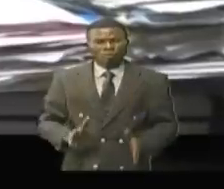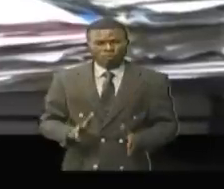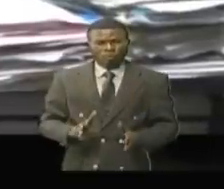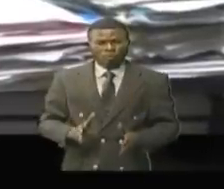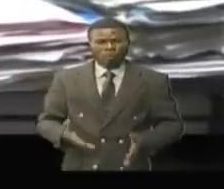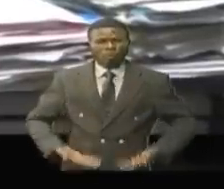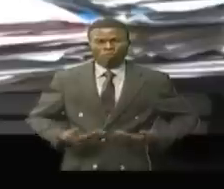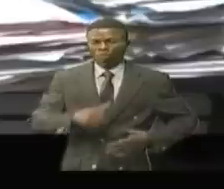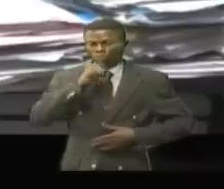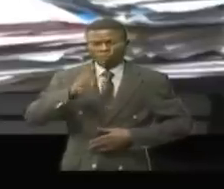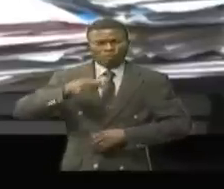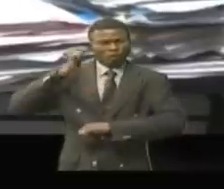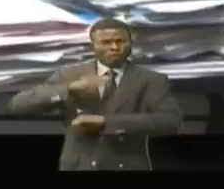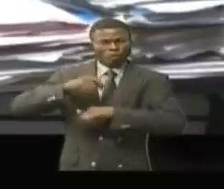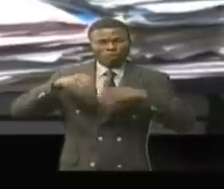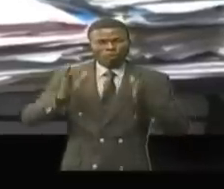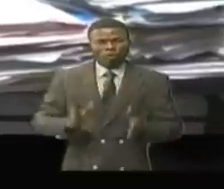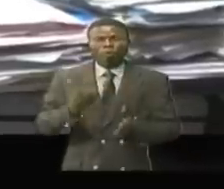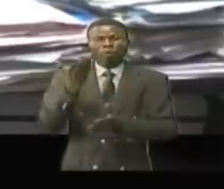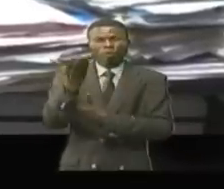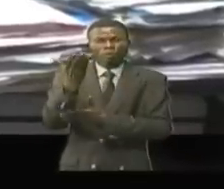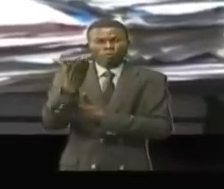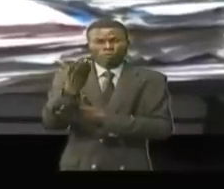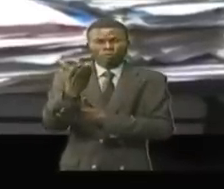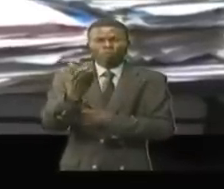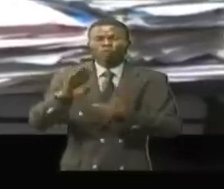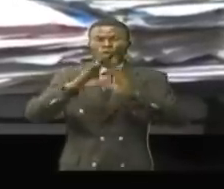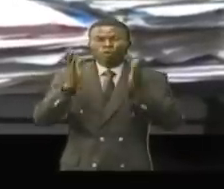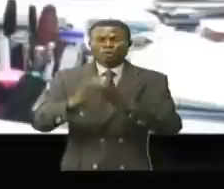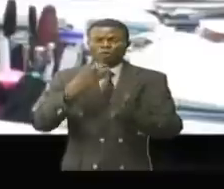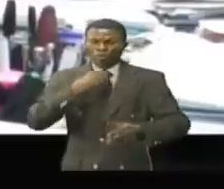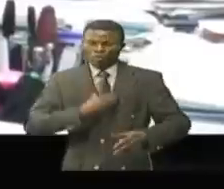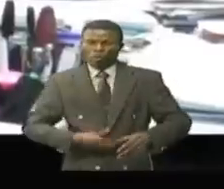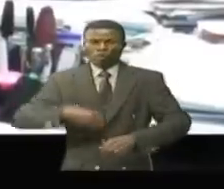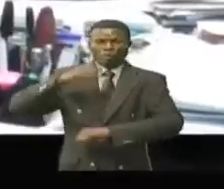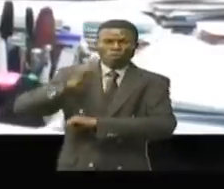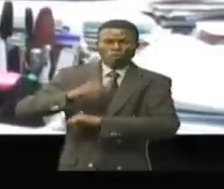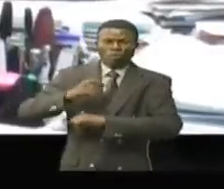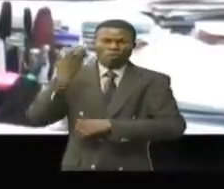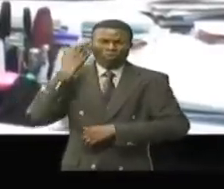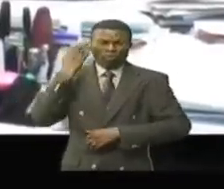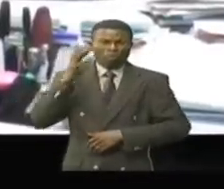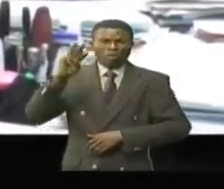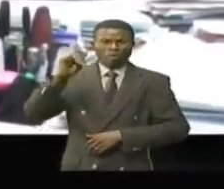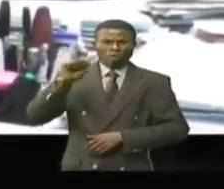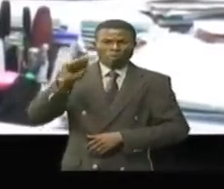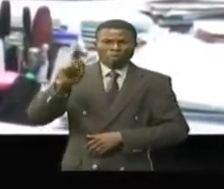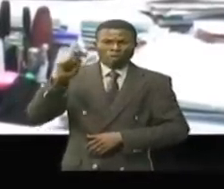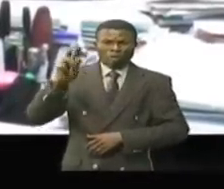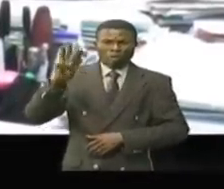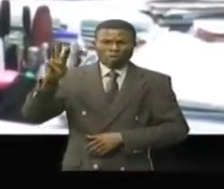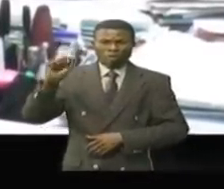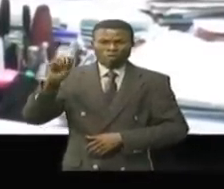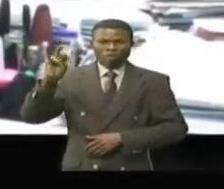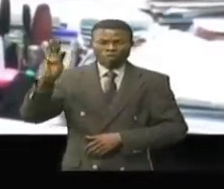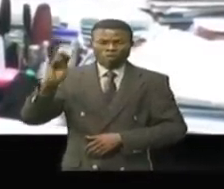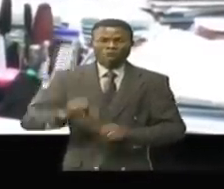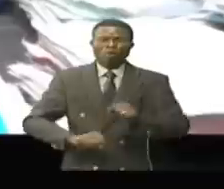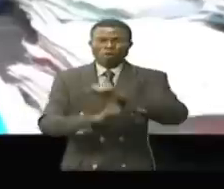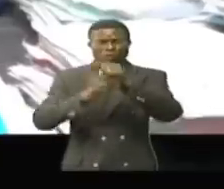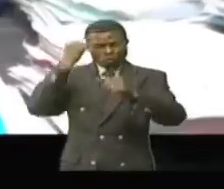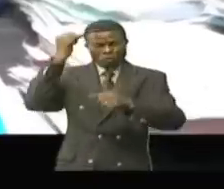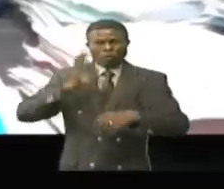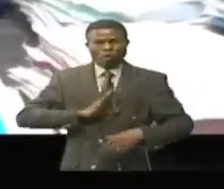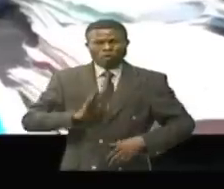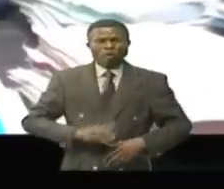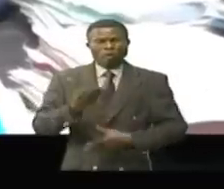fonctionnements de la justice et interpellent les acteurs du pouvoir judiciaire. Maître Tarsis Matadiwamba soutient ses propos et appelle à